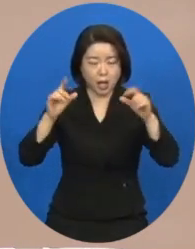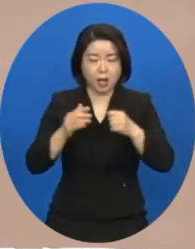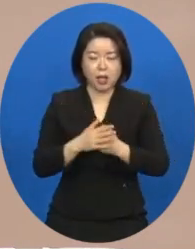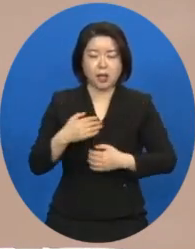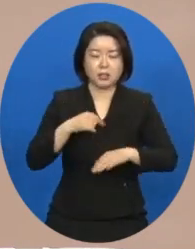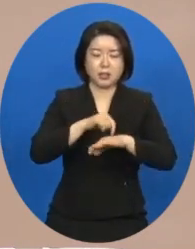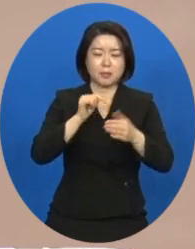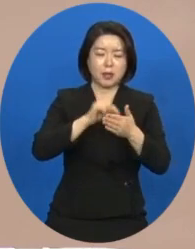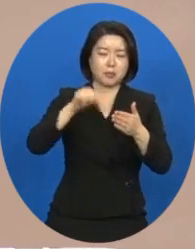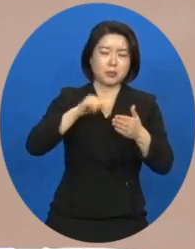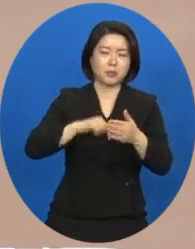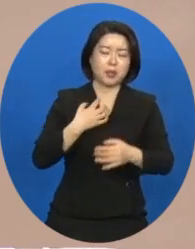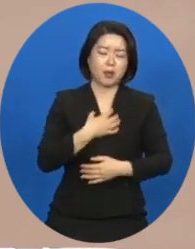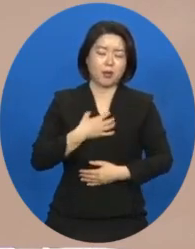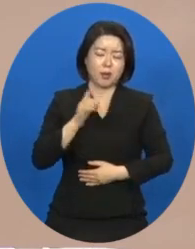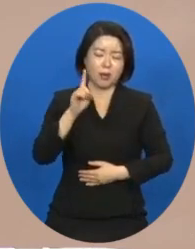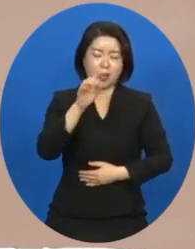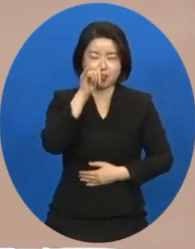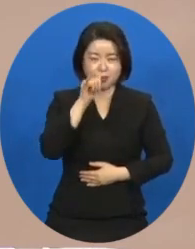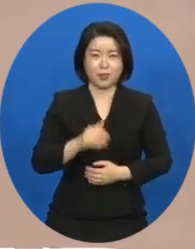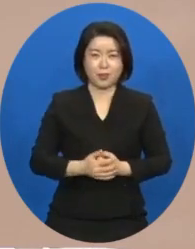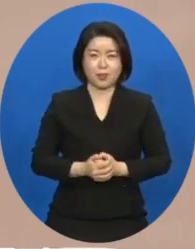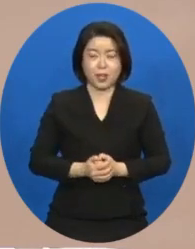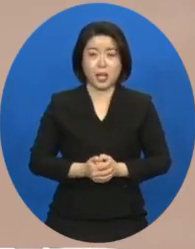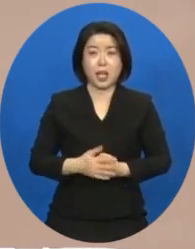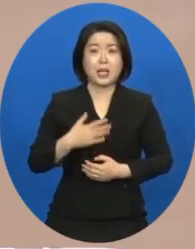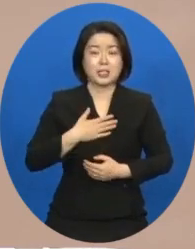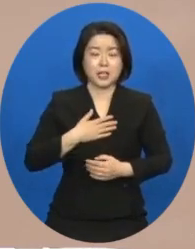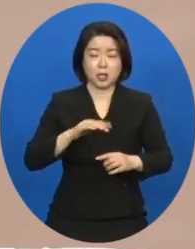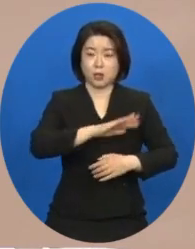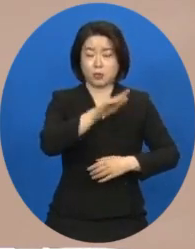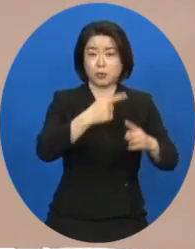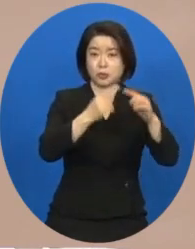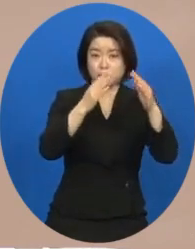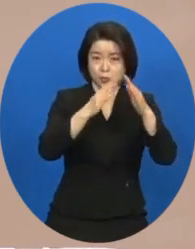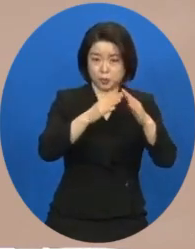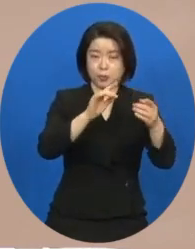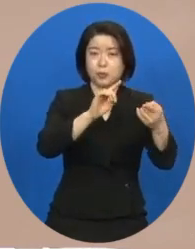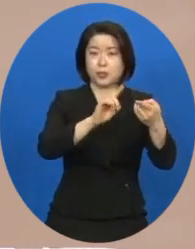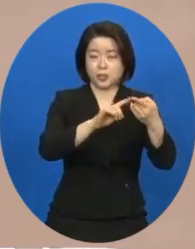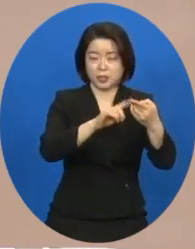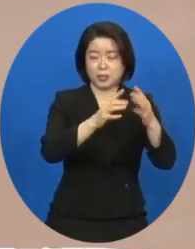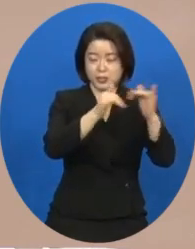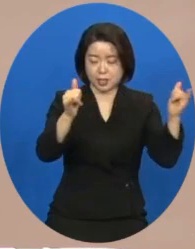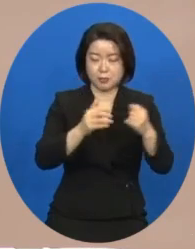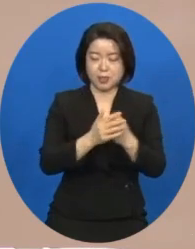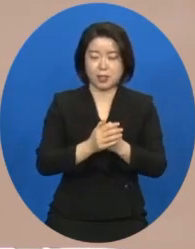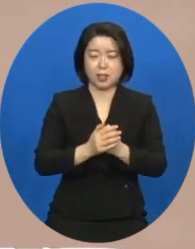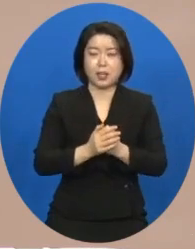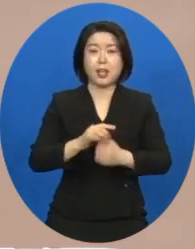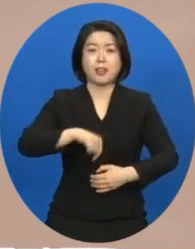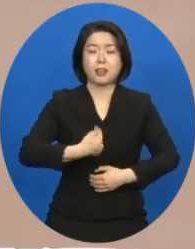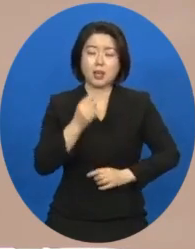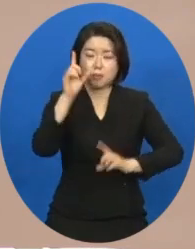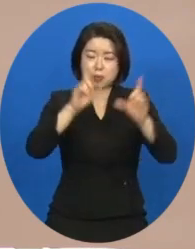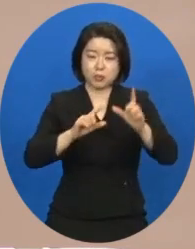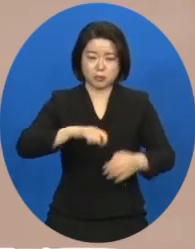하나 생겼어요. 그것은 제가 우리 교우들에게 저 자신에 대해서 정직하게 드러내는